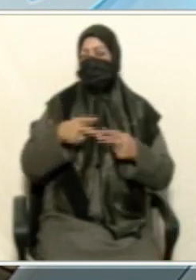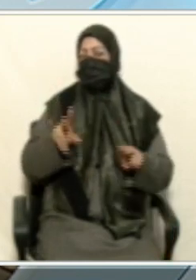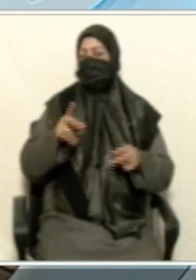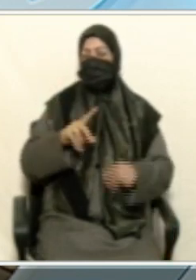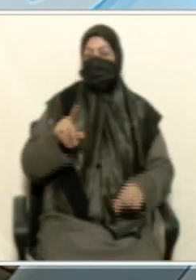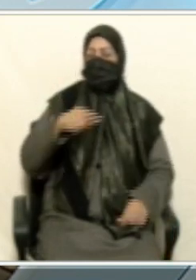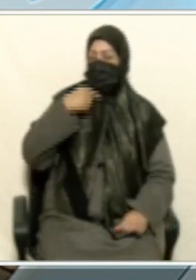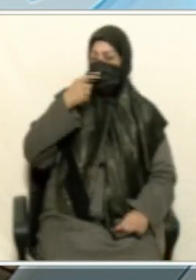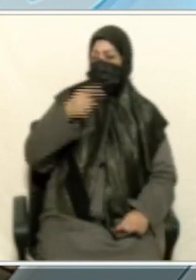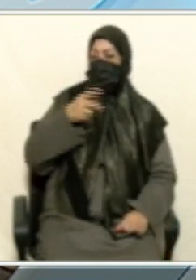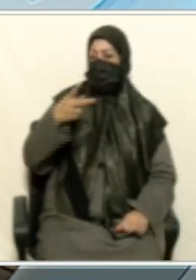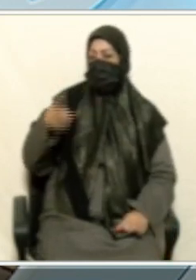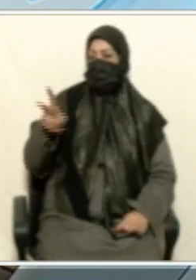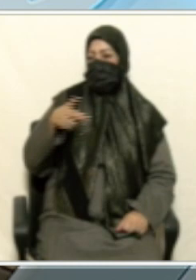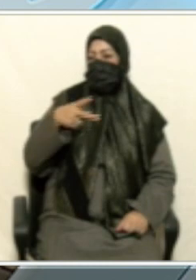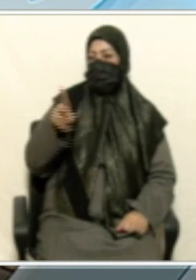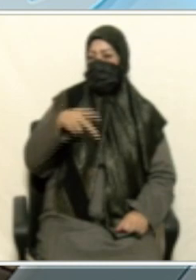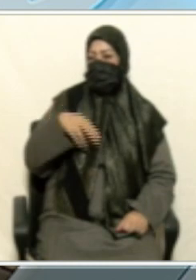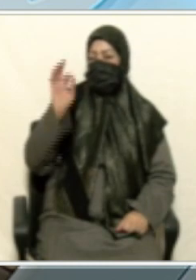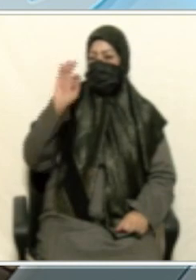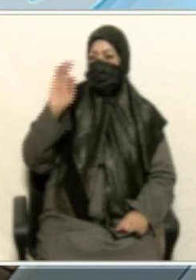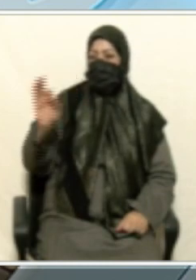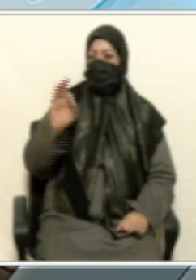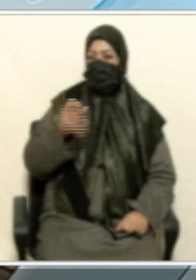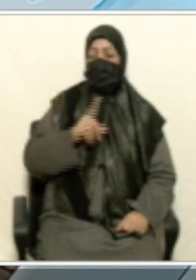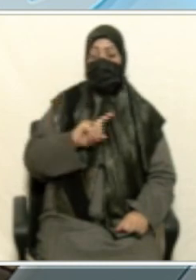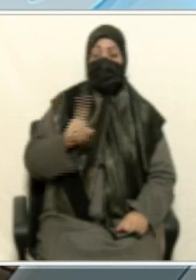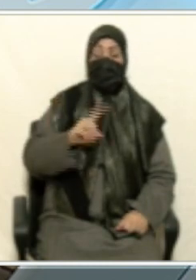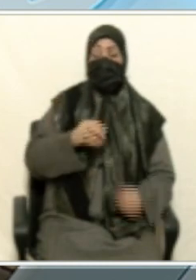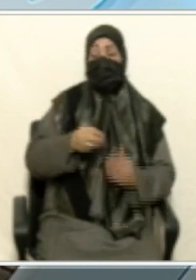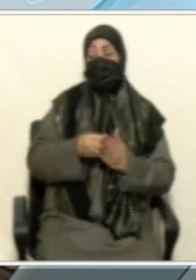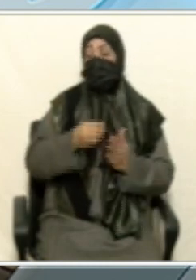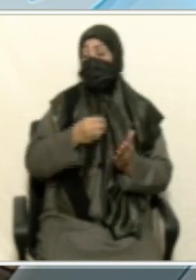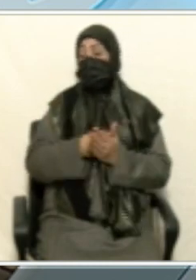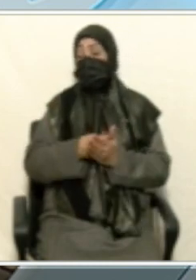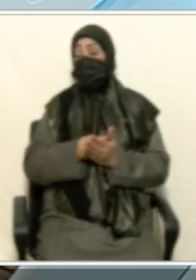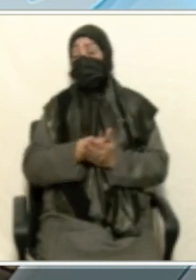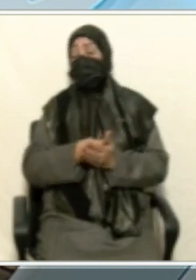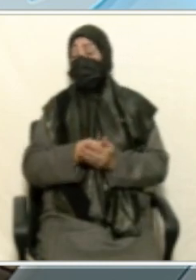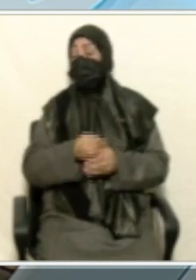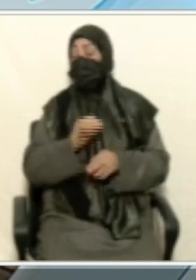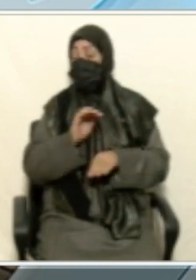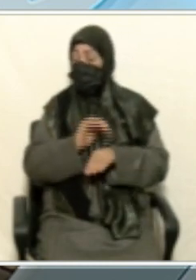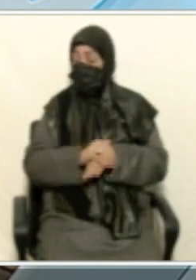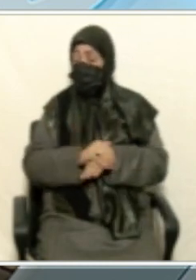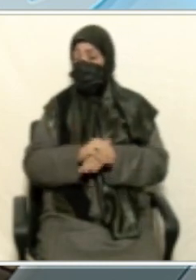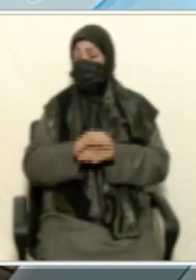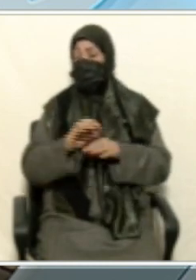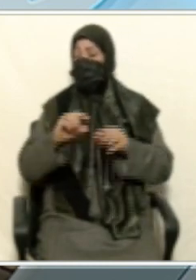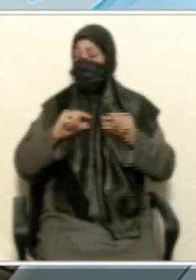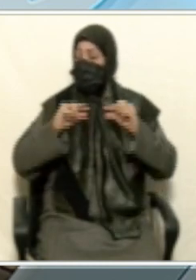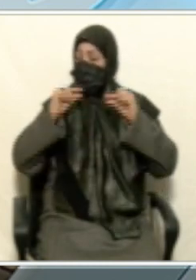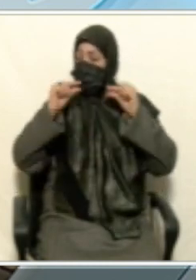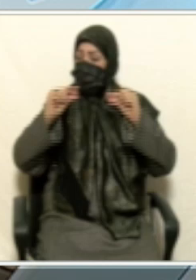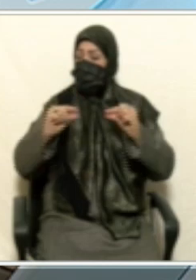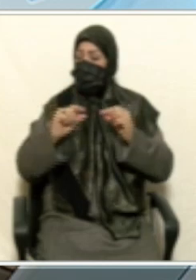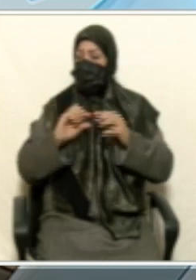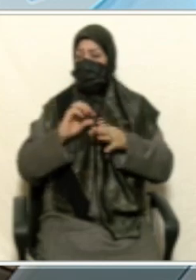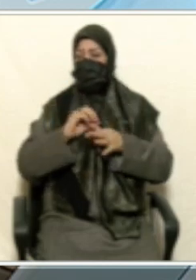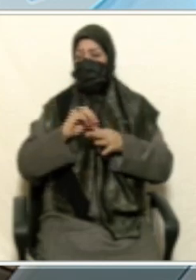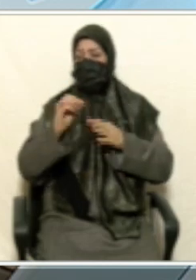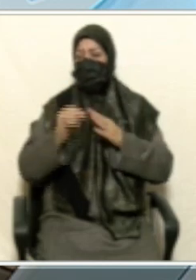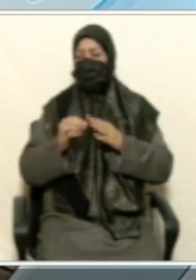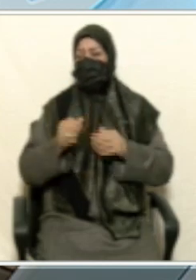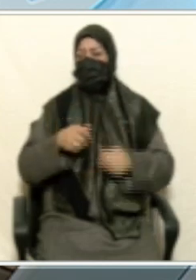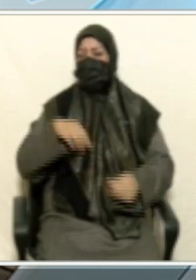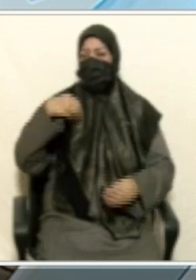كلأ مستباحة للناس. النبي صلى الله عليه وسلم لما أخرج من مكة صلوات ربي وسلامه عليه